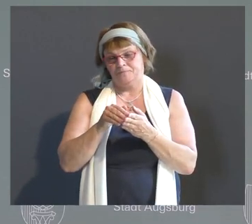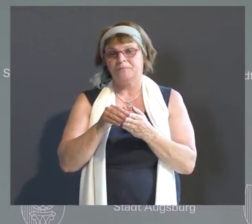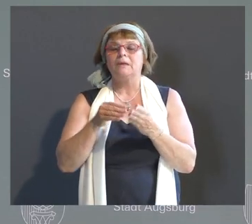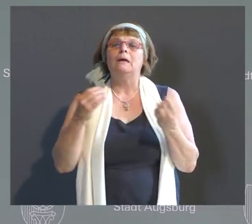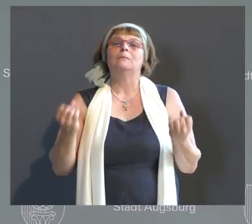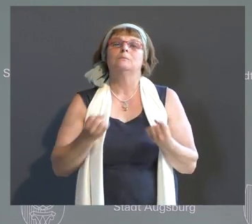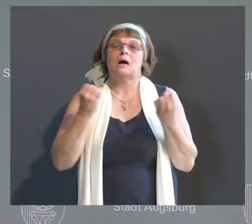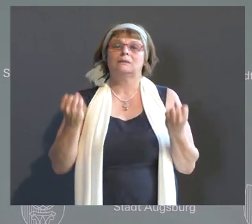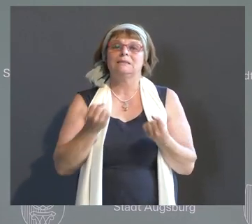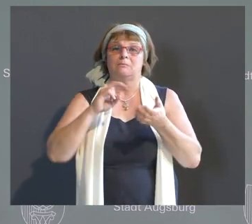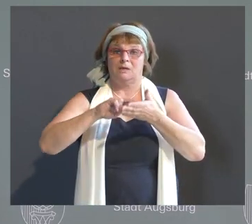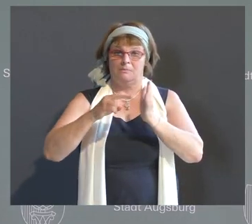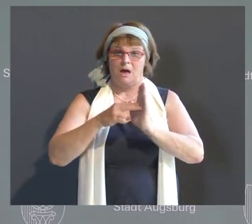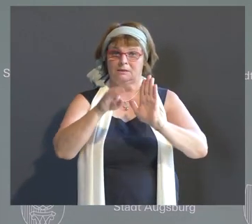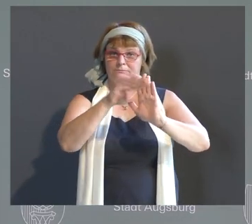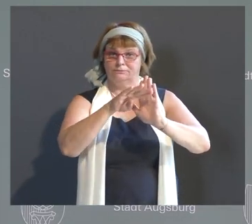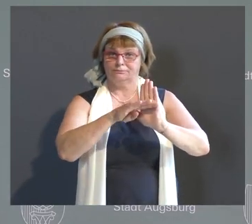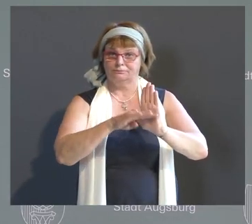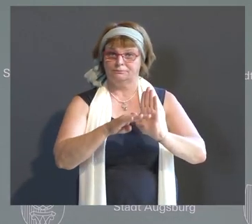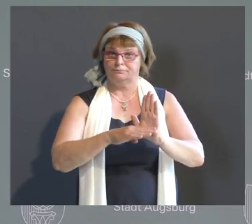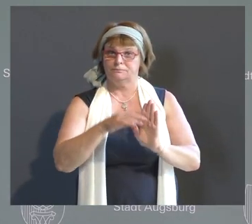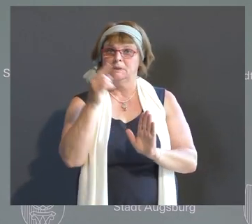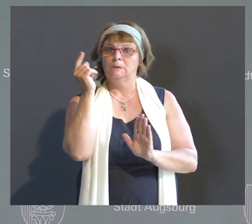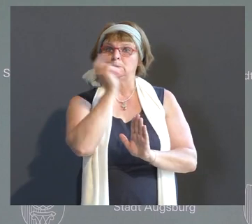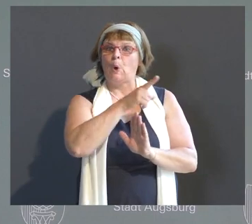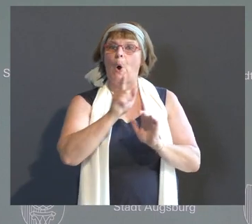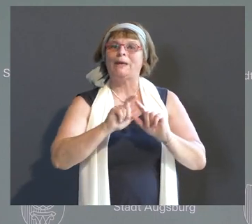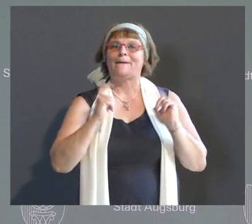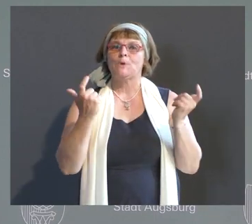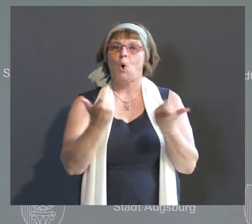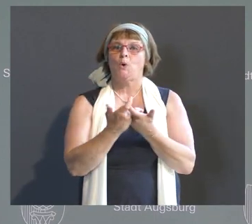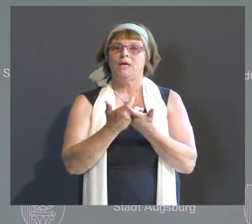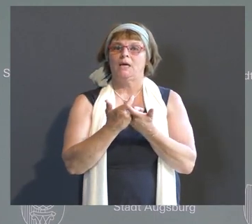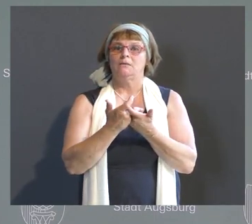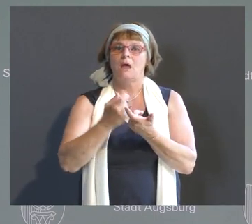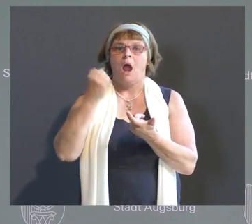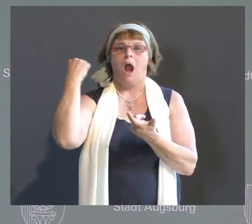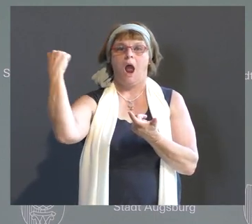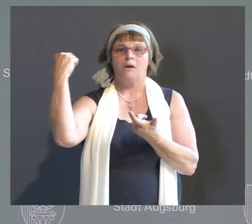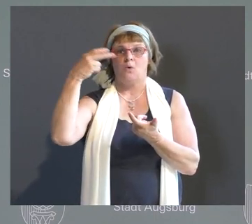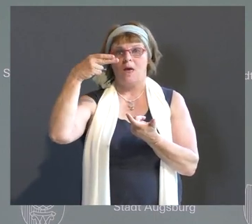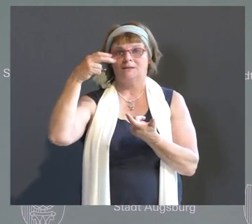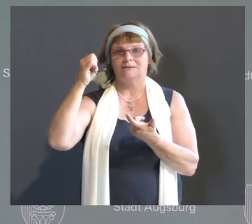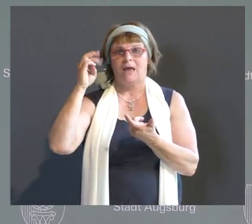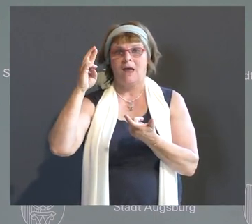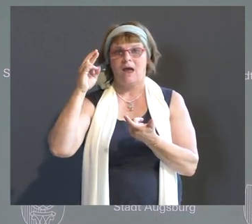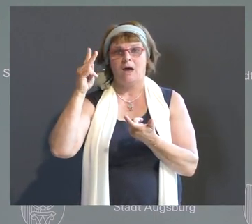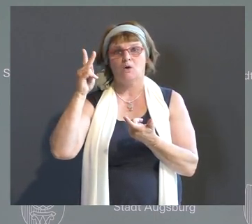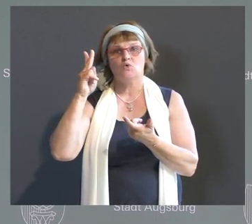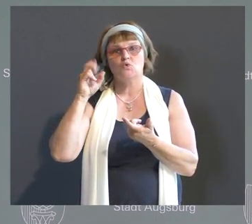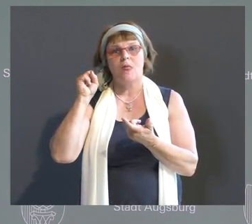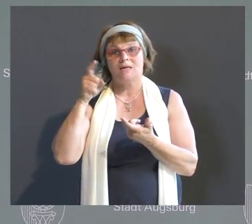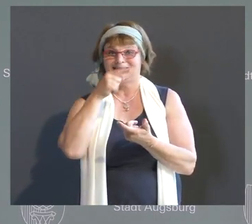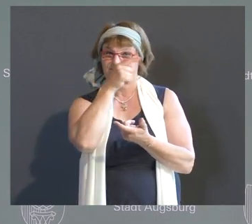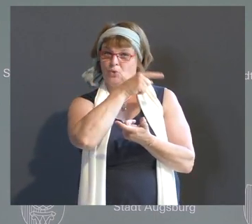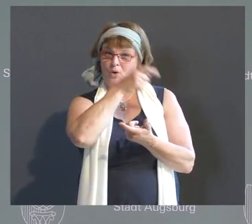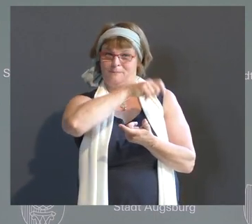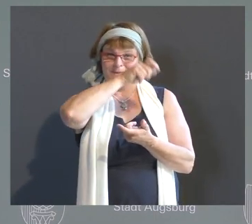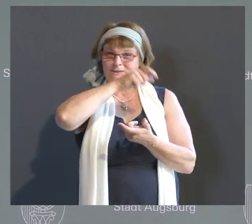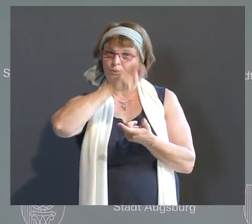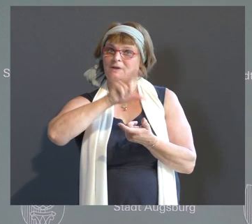rund um den Herkulesbrunnen absperren. Ziel ist, dass sich in diesem Bereich viel, viel weniger Personen